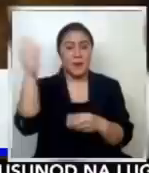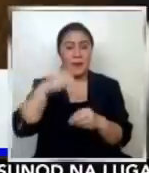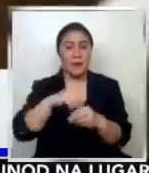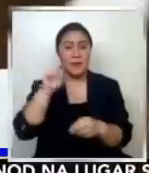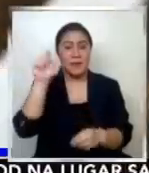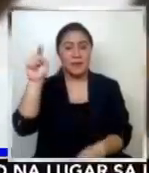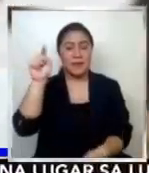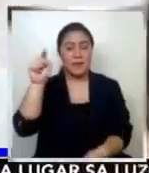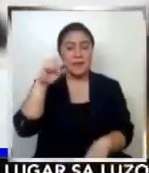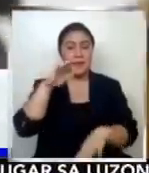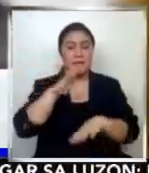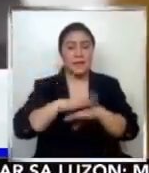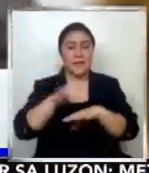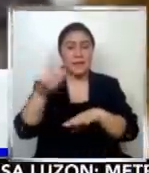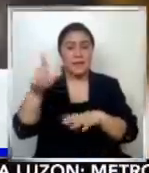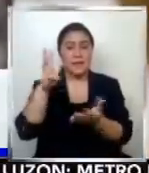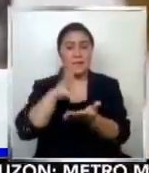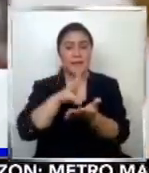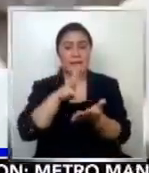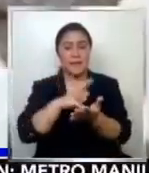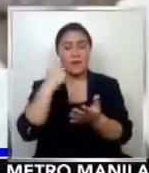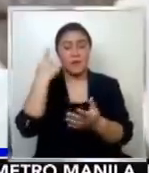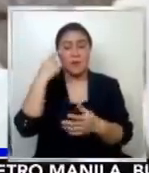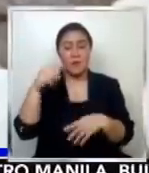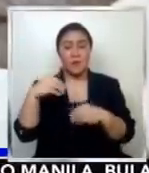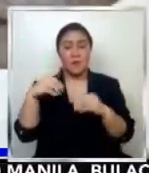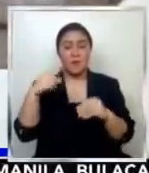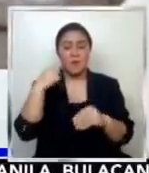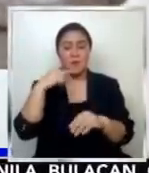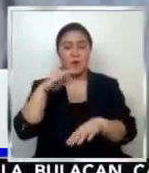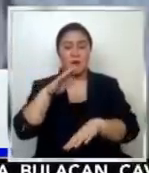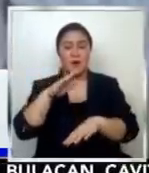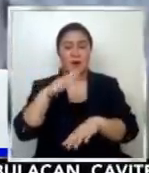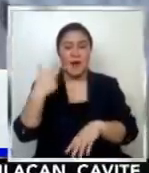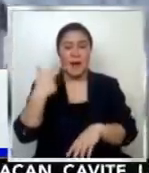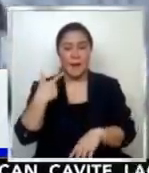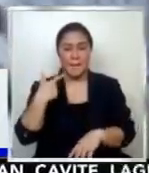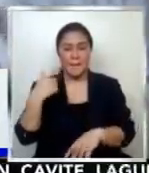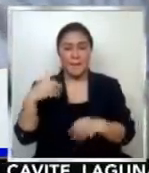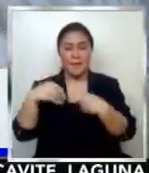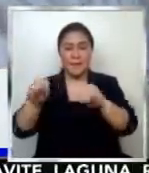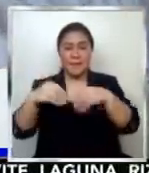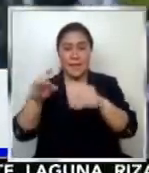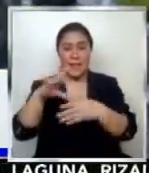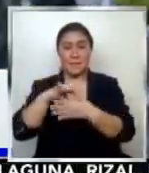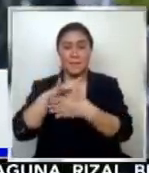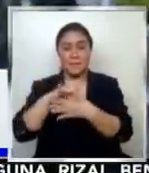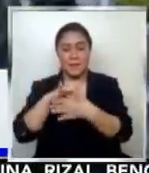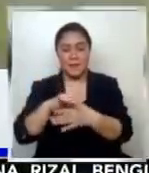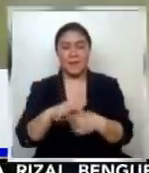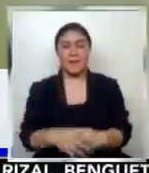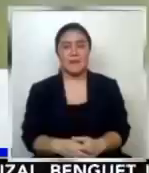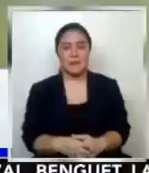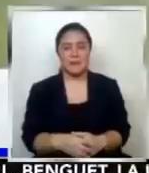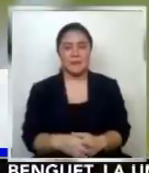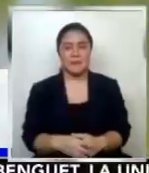karnihin. Biktima ito ng pagsisilo at pagtatrap. Sa parting ito ng Romblon,